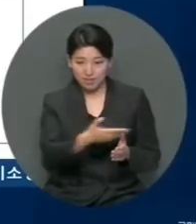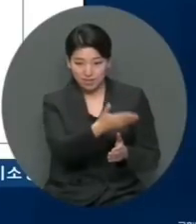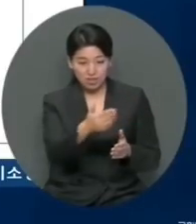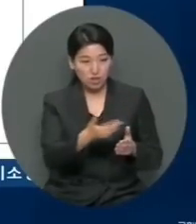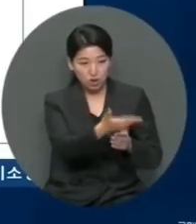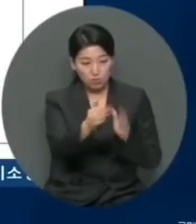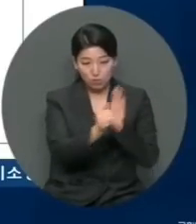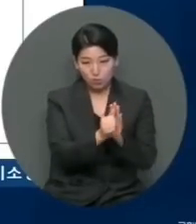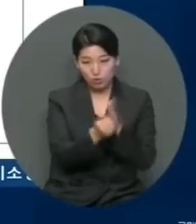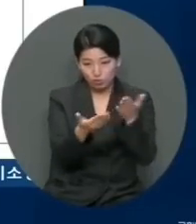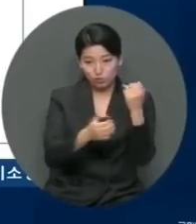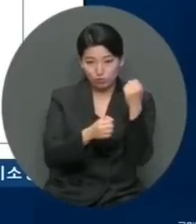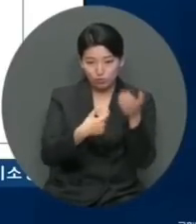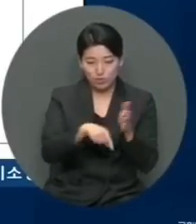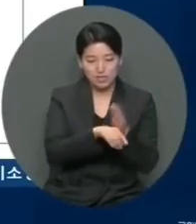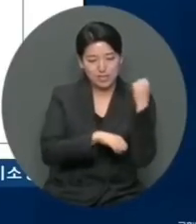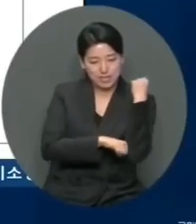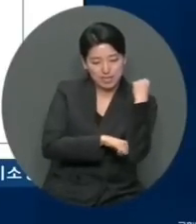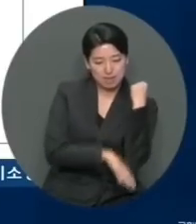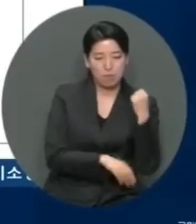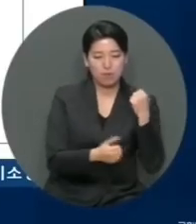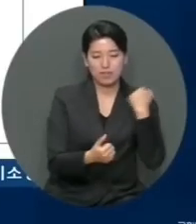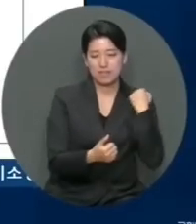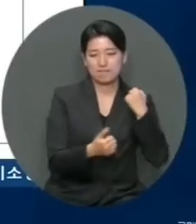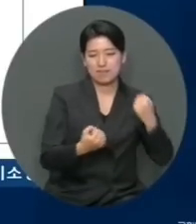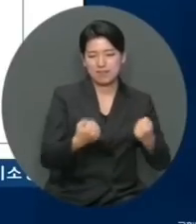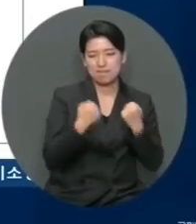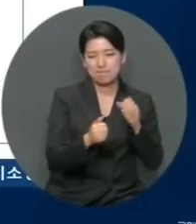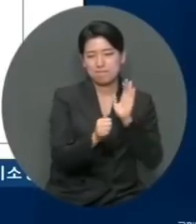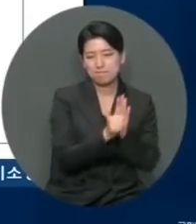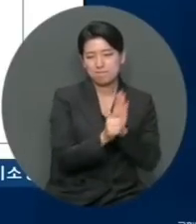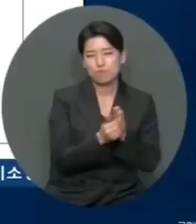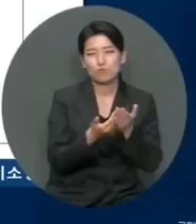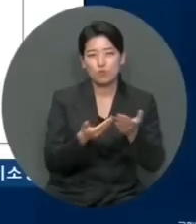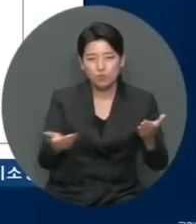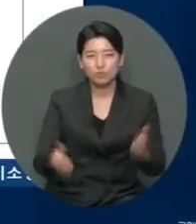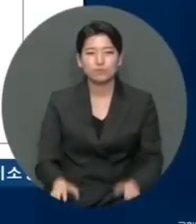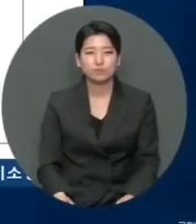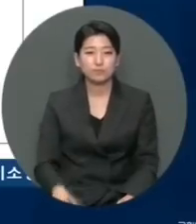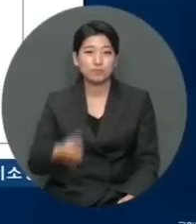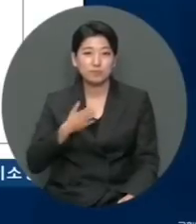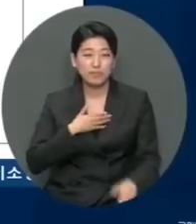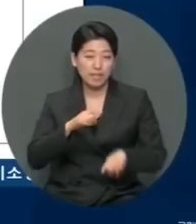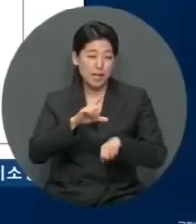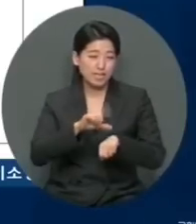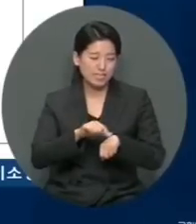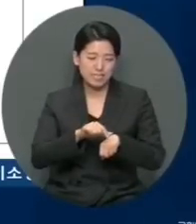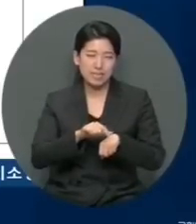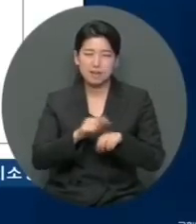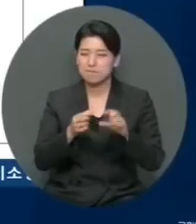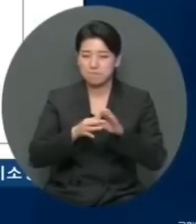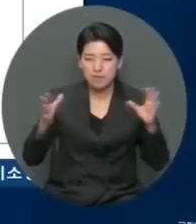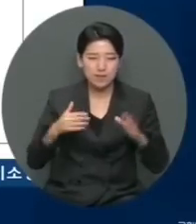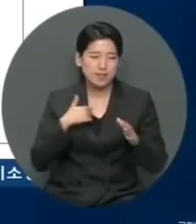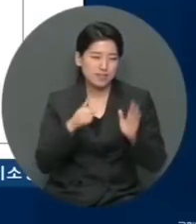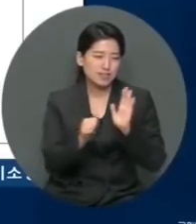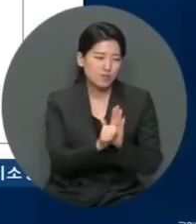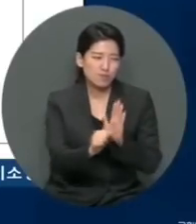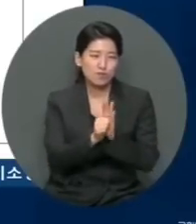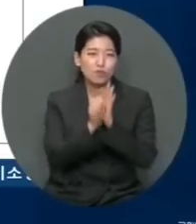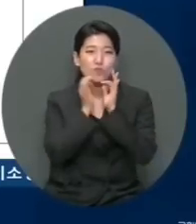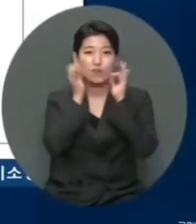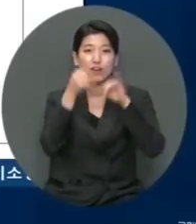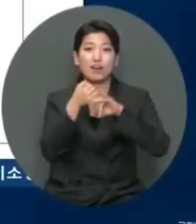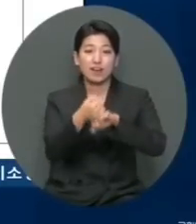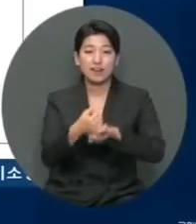하는데 정무적 역할을 하고 또 모든 힘을 다 바치고 제 시간을 쪼개서라도 최선을 다하겠다. 내년